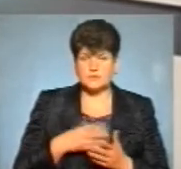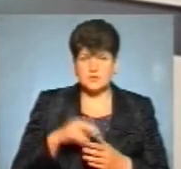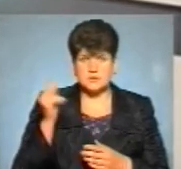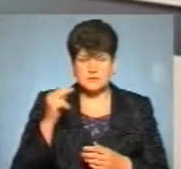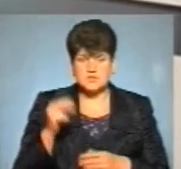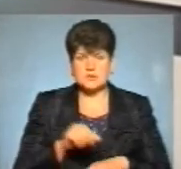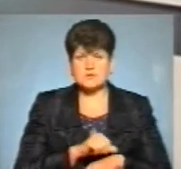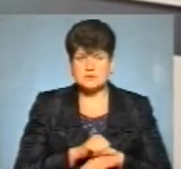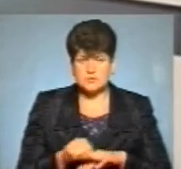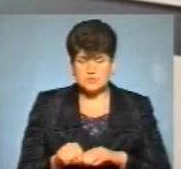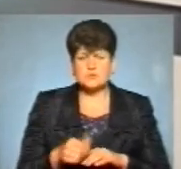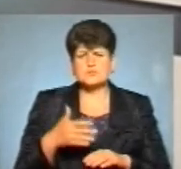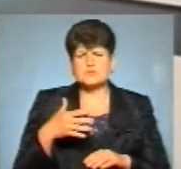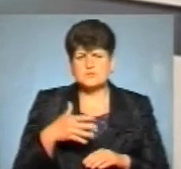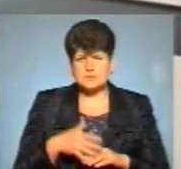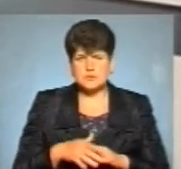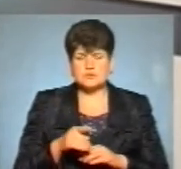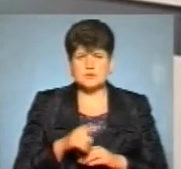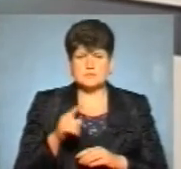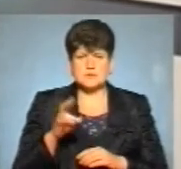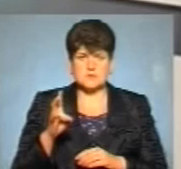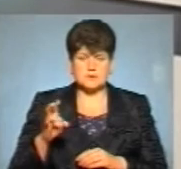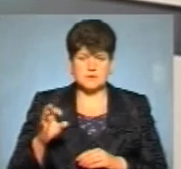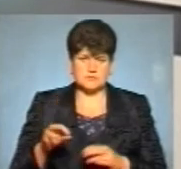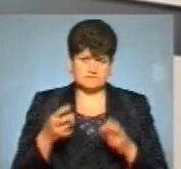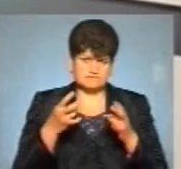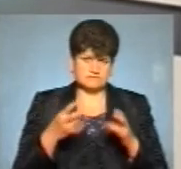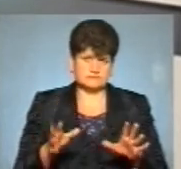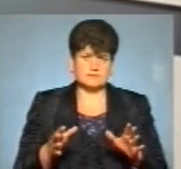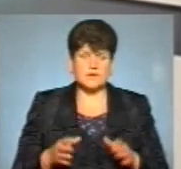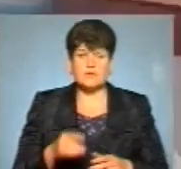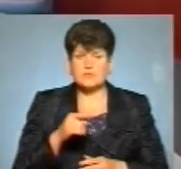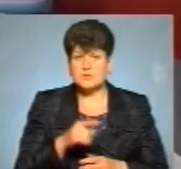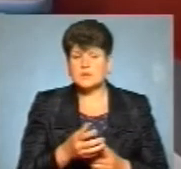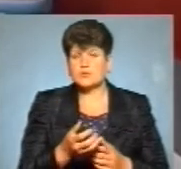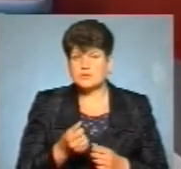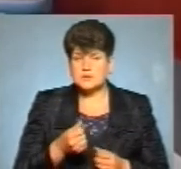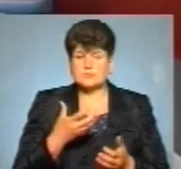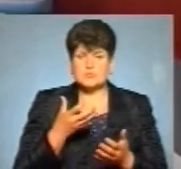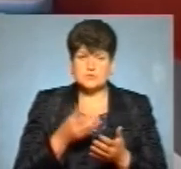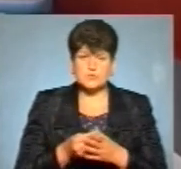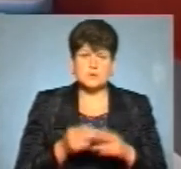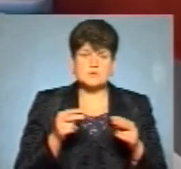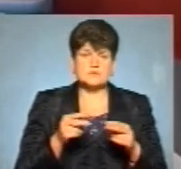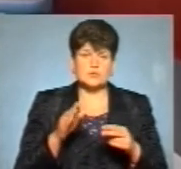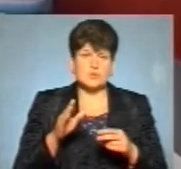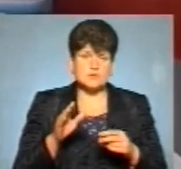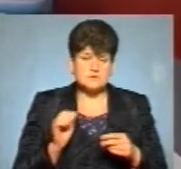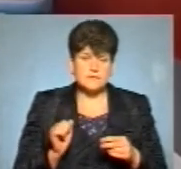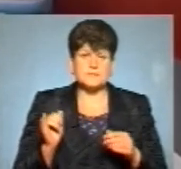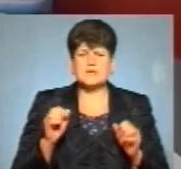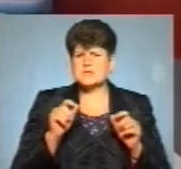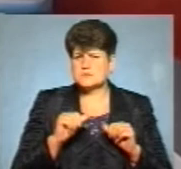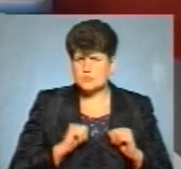за кордоном, зрозуміло, що їм зовнішнього незалежного оцінювання не потрібно, вони отримують свої свідоцтва і спокійно